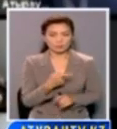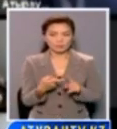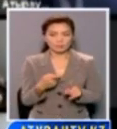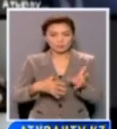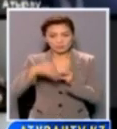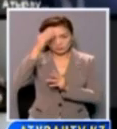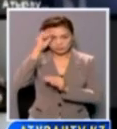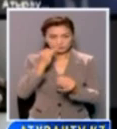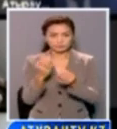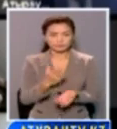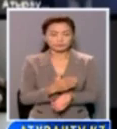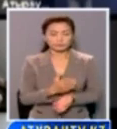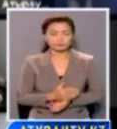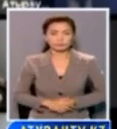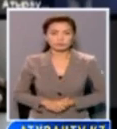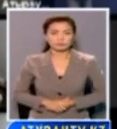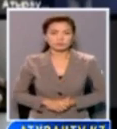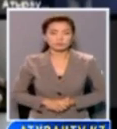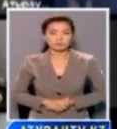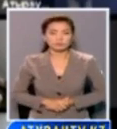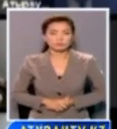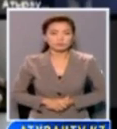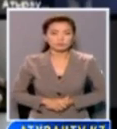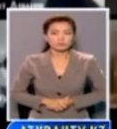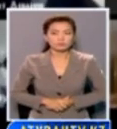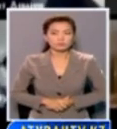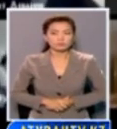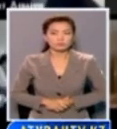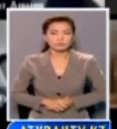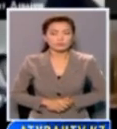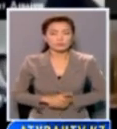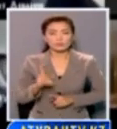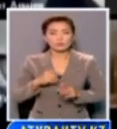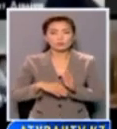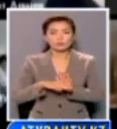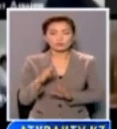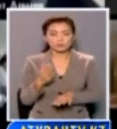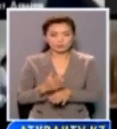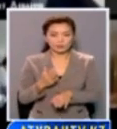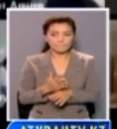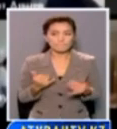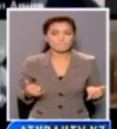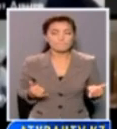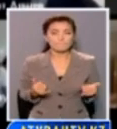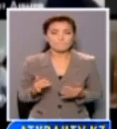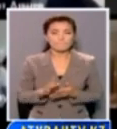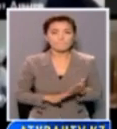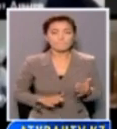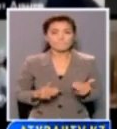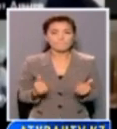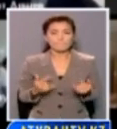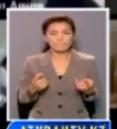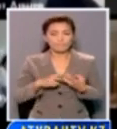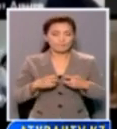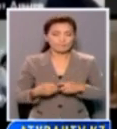пікір айтылды. Меніңше бұл өте жақсы жиын деп айтуға болады. Енді алдымызда тұрған